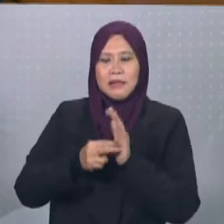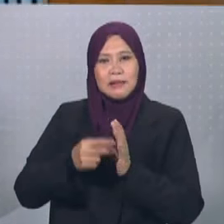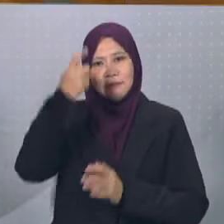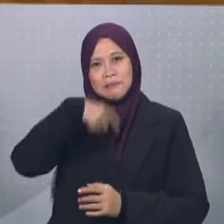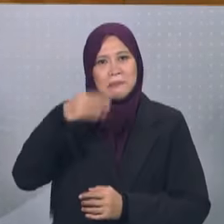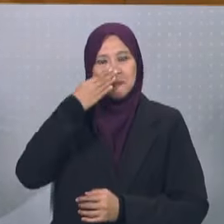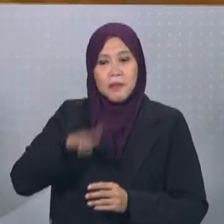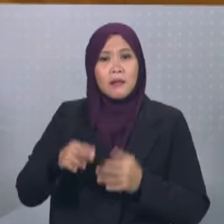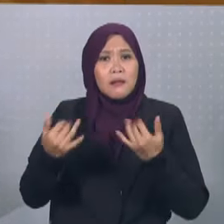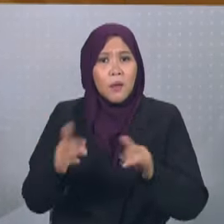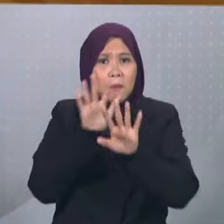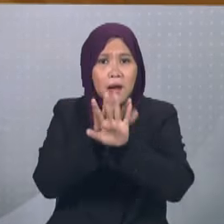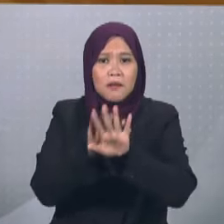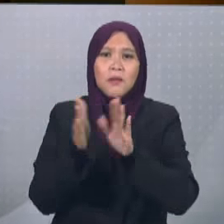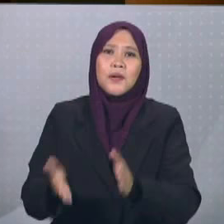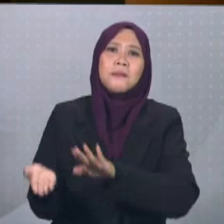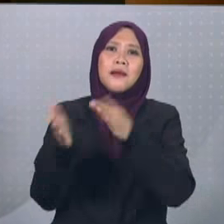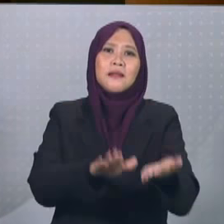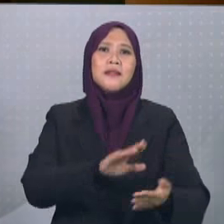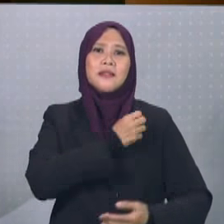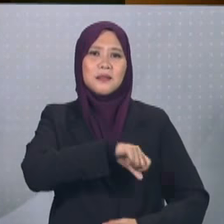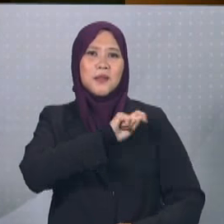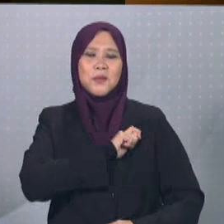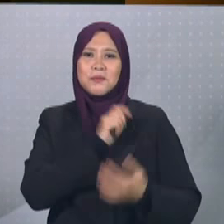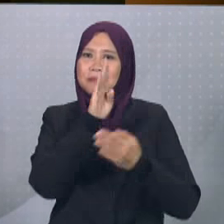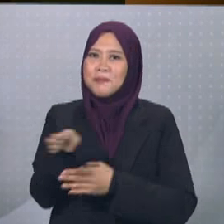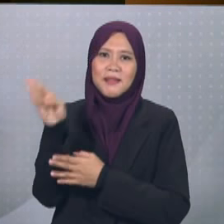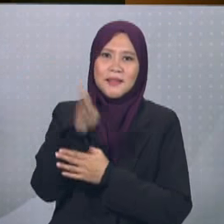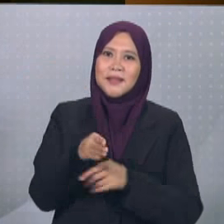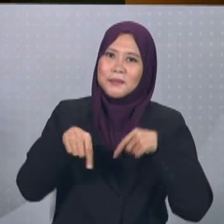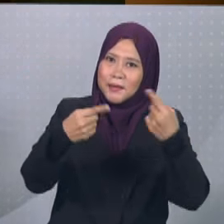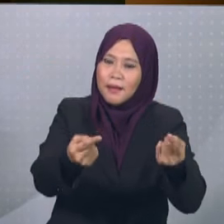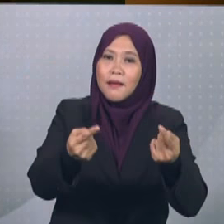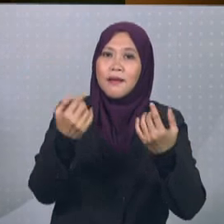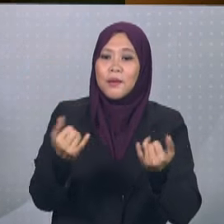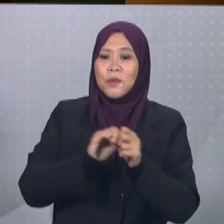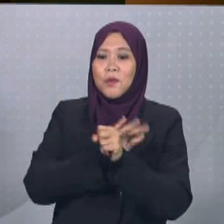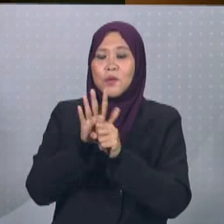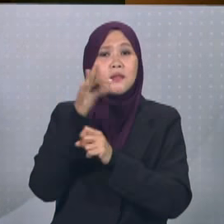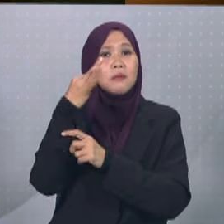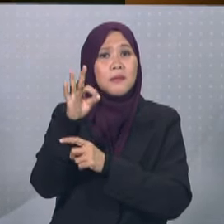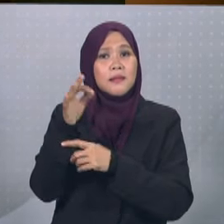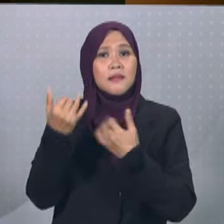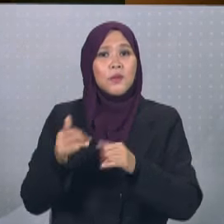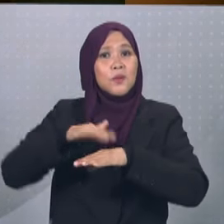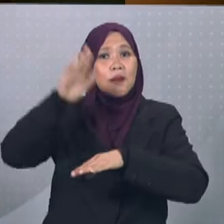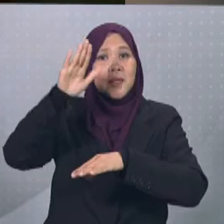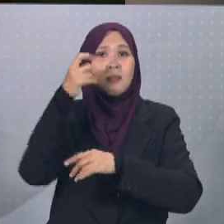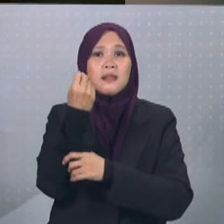meluncur salji ketika orang ramai mati di Sepanyol. Jumlah keseluruhan kematian ekoran COVID-19 di Sepanyol kini melepasi